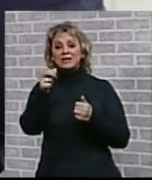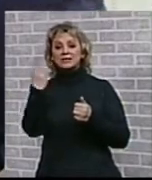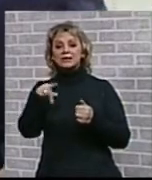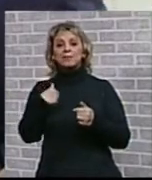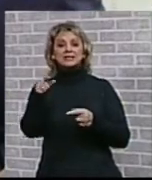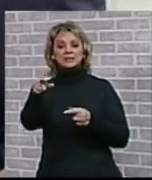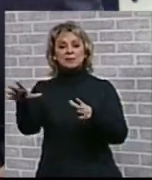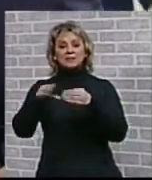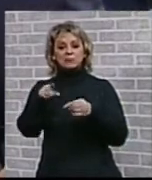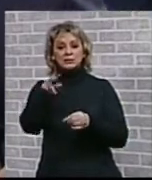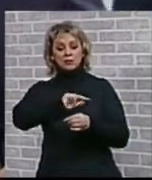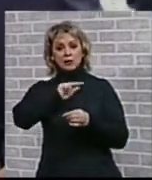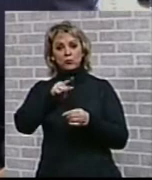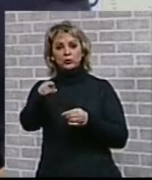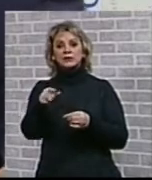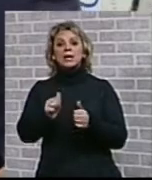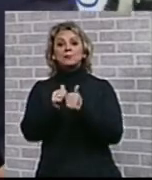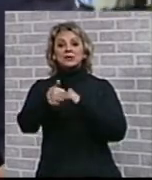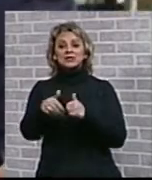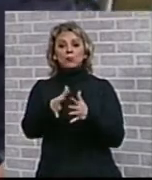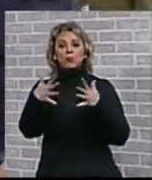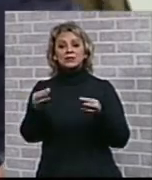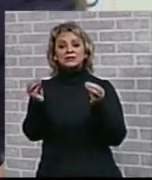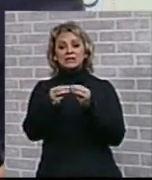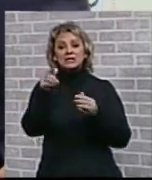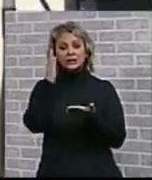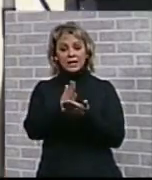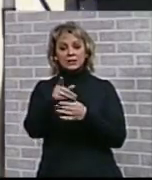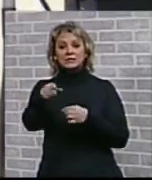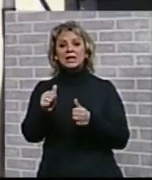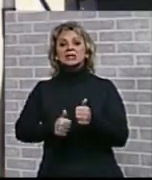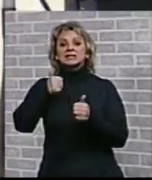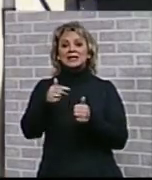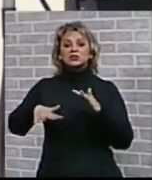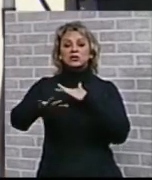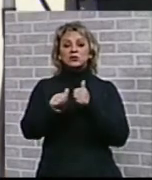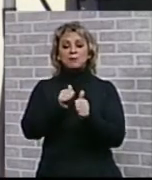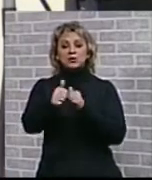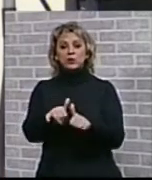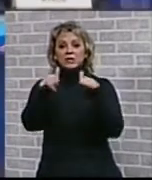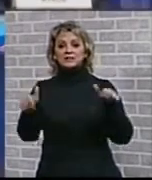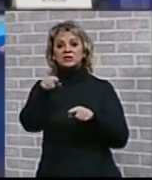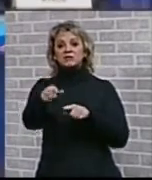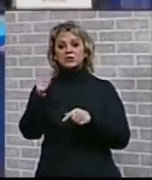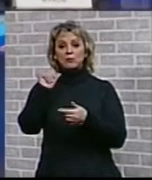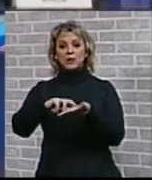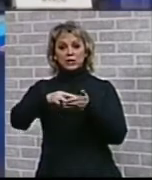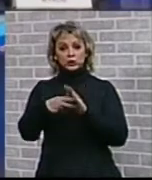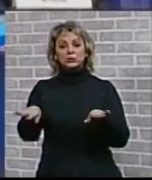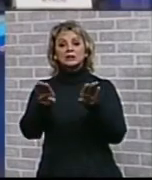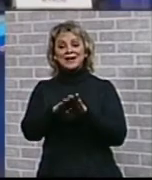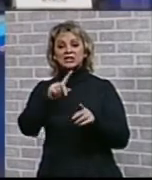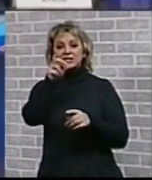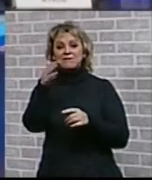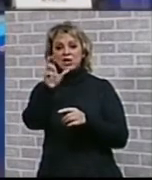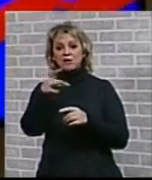мы с ними со всеми работаем. Сегодня претендентов более десятка уже есть. Статус территории опережающего развития в этом году планируют получить также